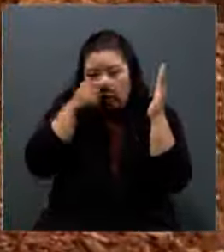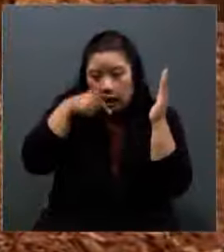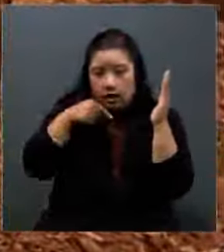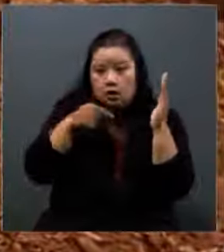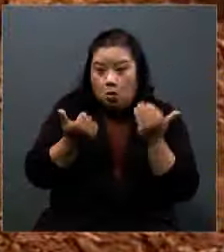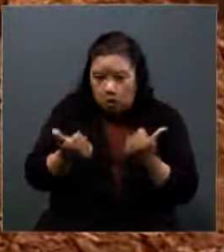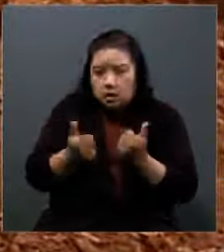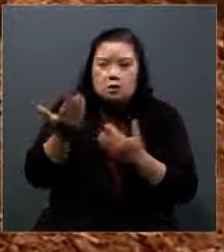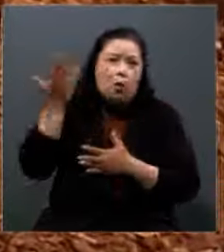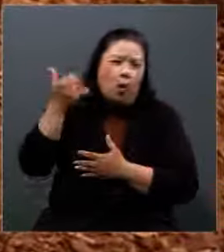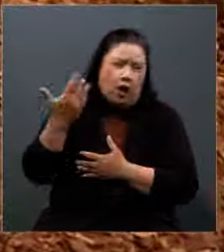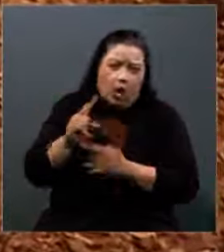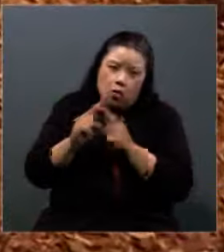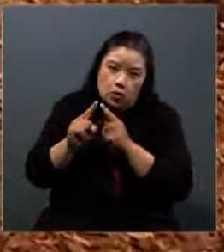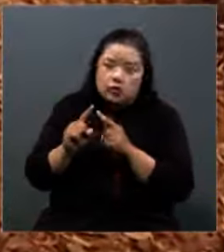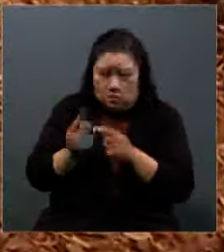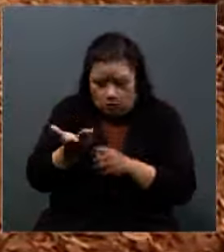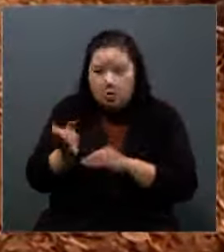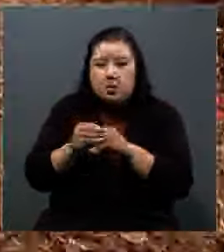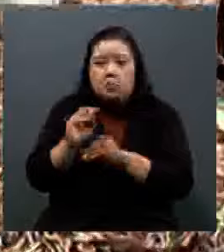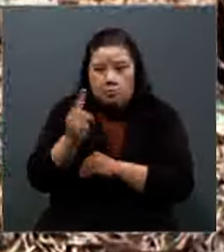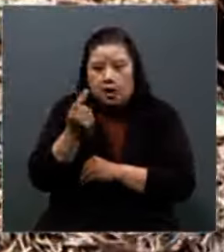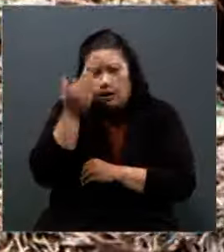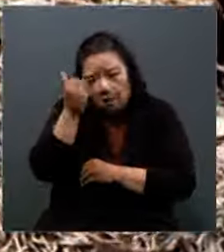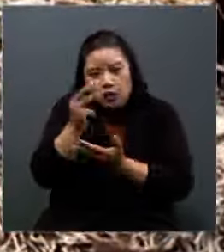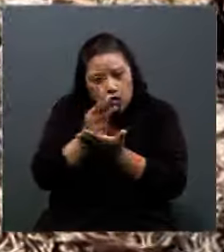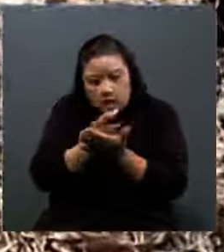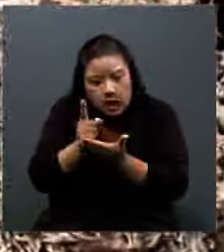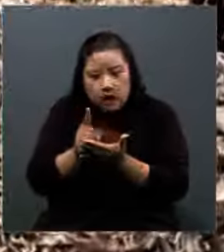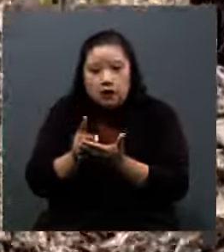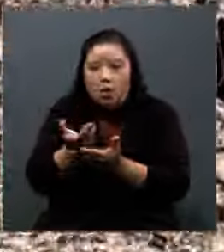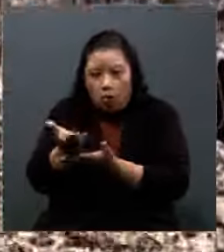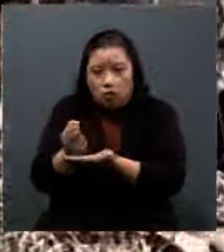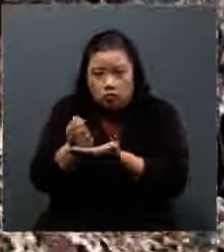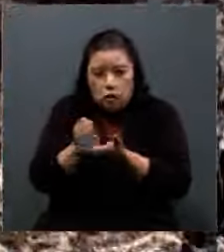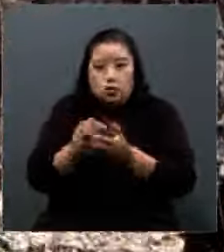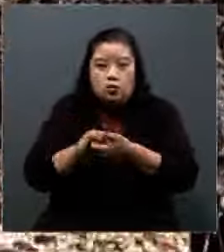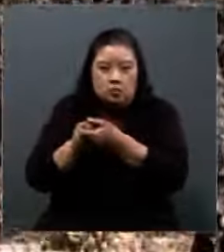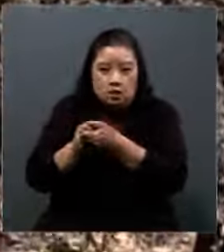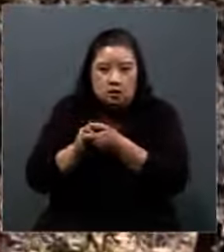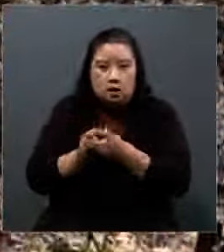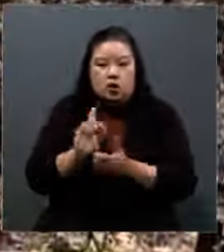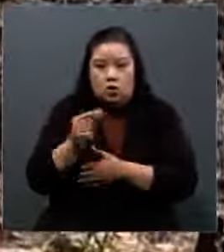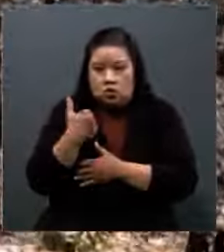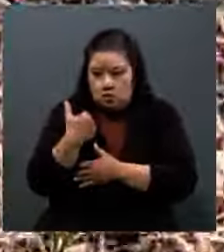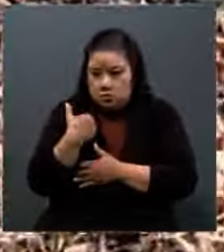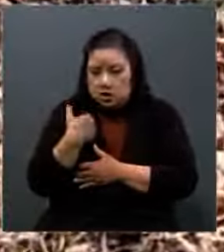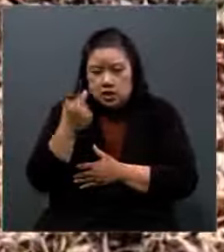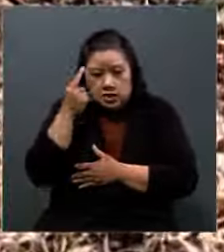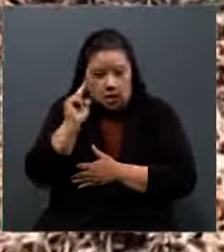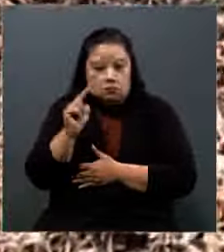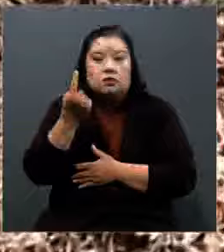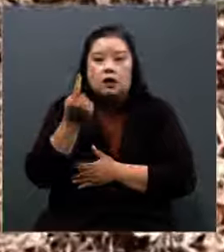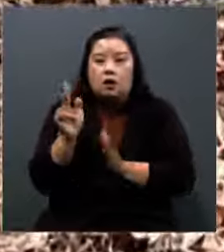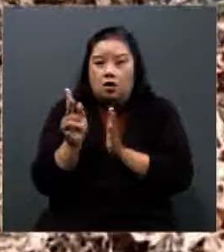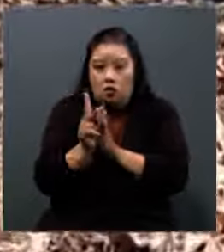จาเพิ่มเติมในแนวทางอื่นๆอีกซึ่งท่านนายกบอกเลยนะครับว่าอาจจำเป็นละที่จะต้องพิจารณาออกมาตรการแบบเด็ดขาดเลย